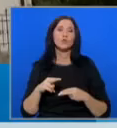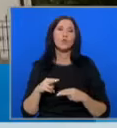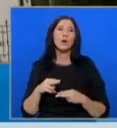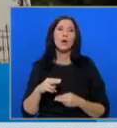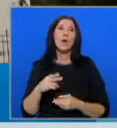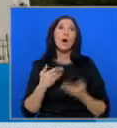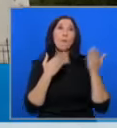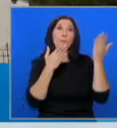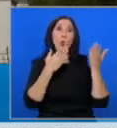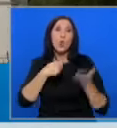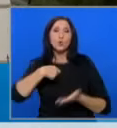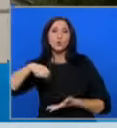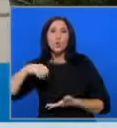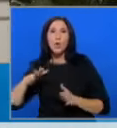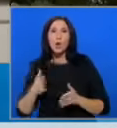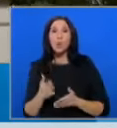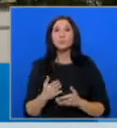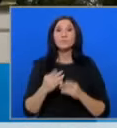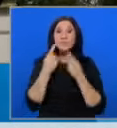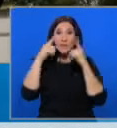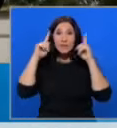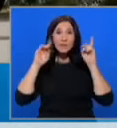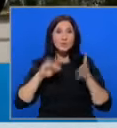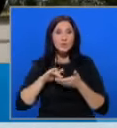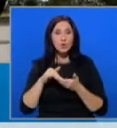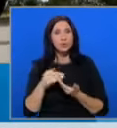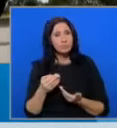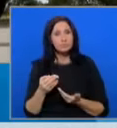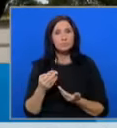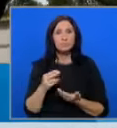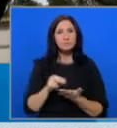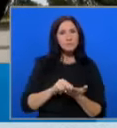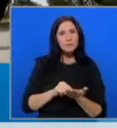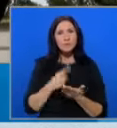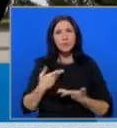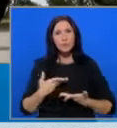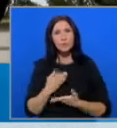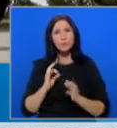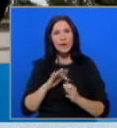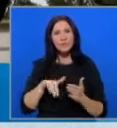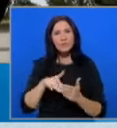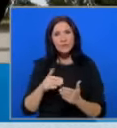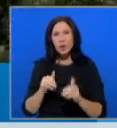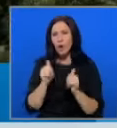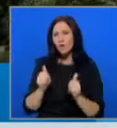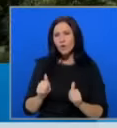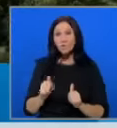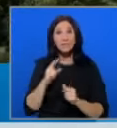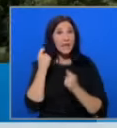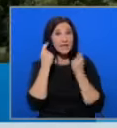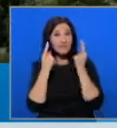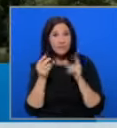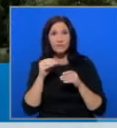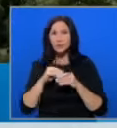богослуженията, ако Светият Синод сметне за необходимо една такава намеса. Заформиха се и доста неизвестни,